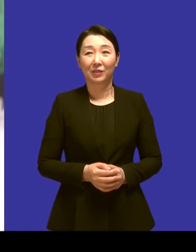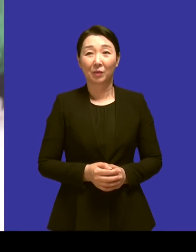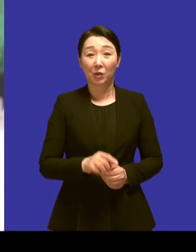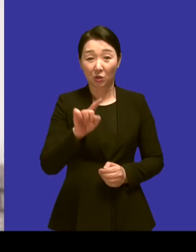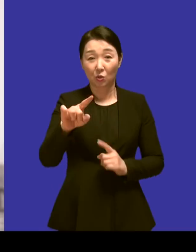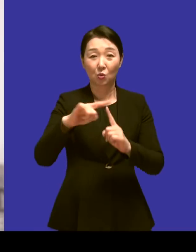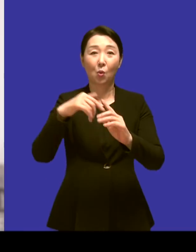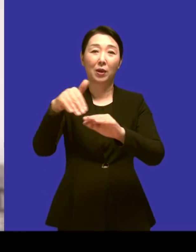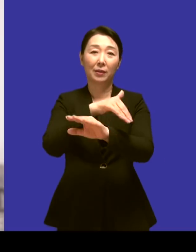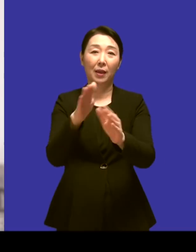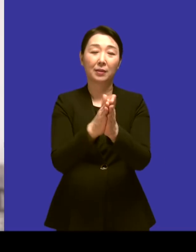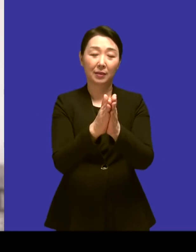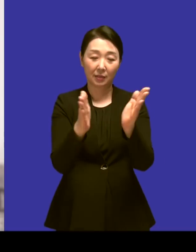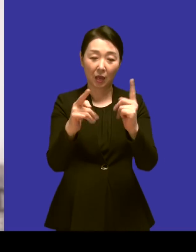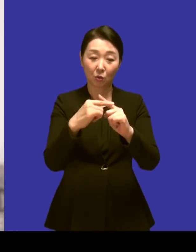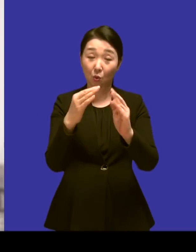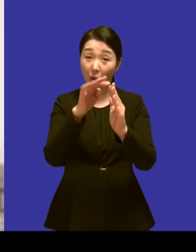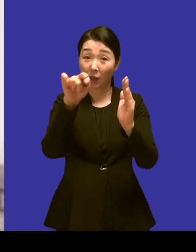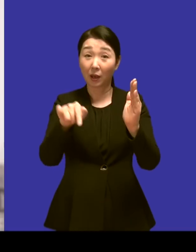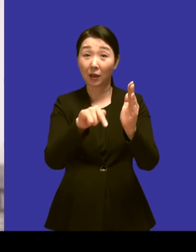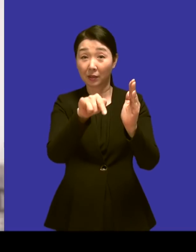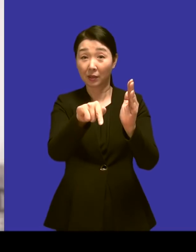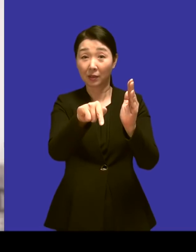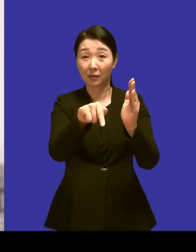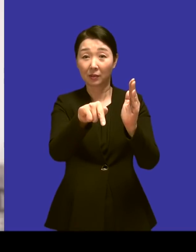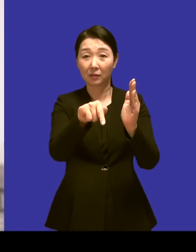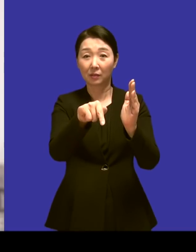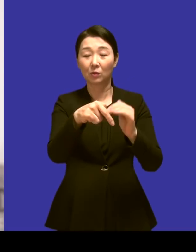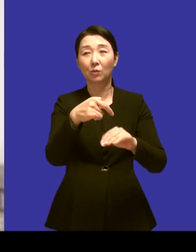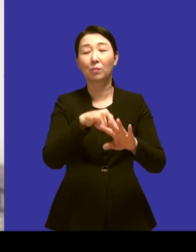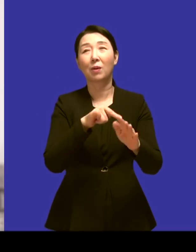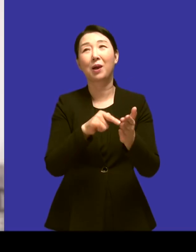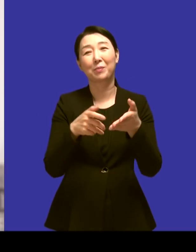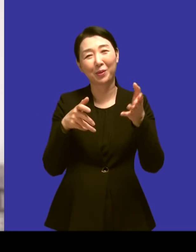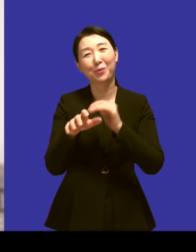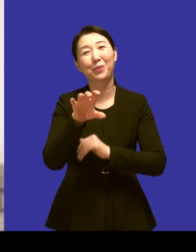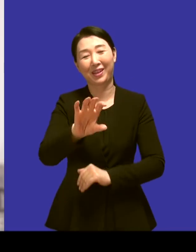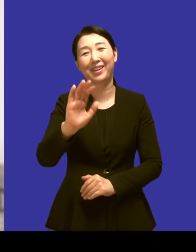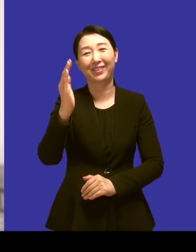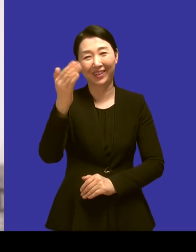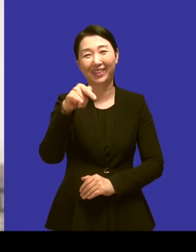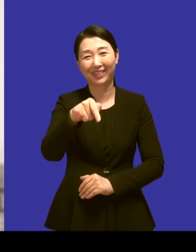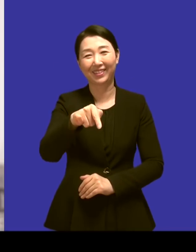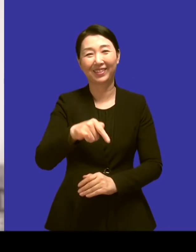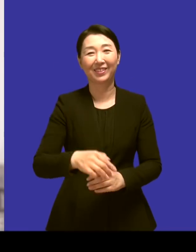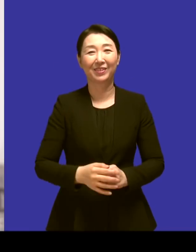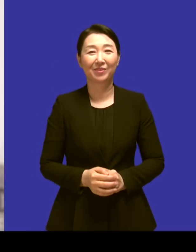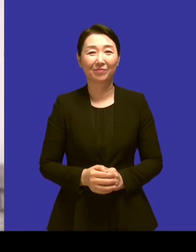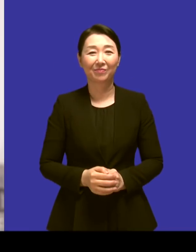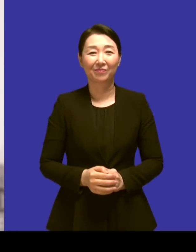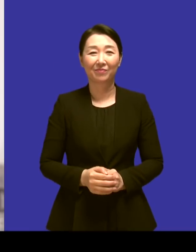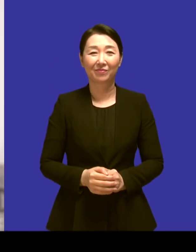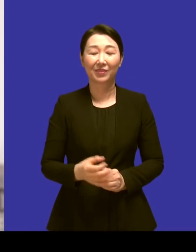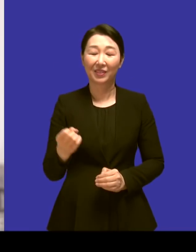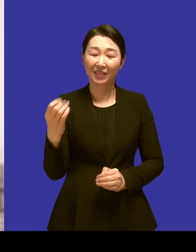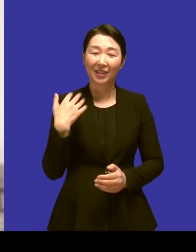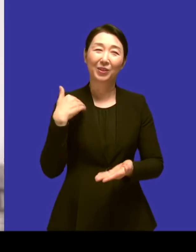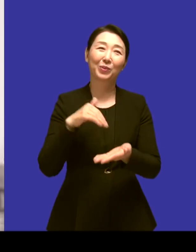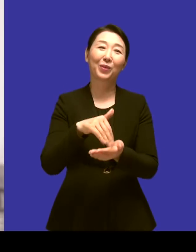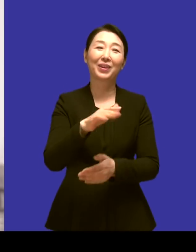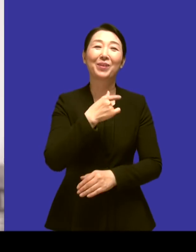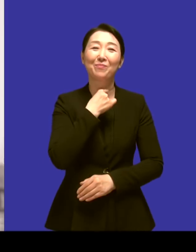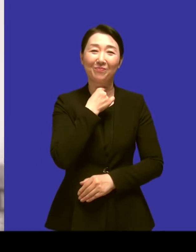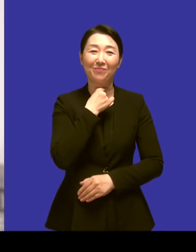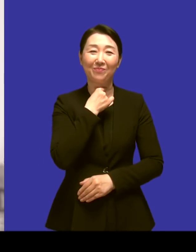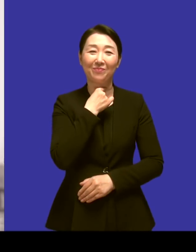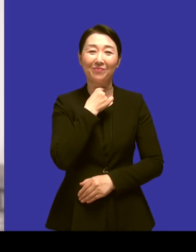다니기 시작하고 그 교회에서 좀 마음의 고향이 됐죠. 그곳이 다시 꼭 돌아가고 싶은 곳이